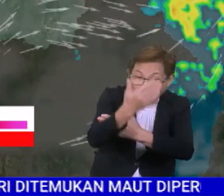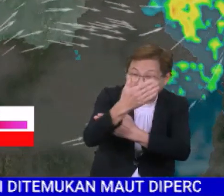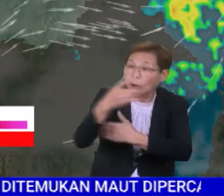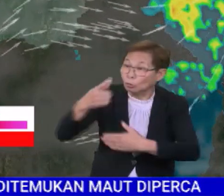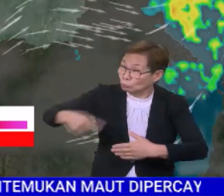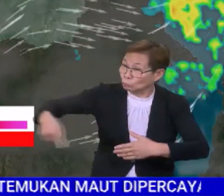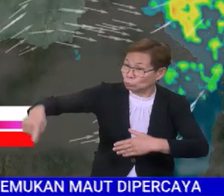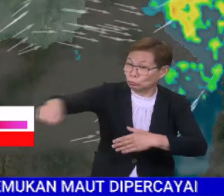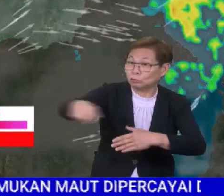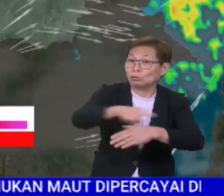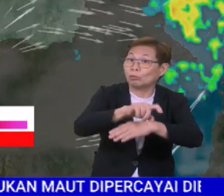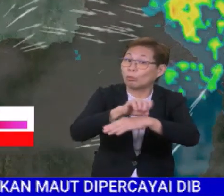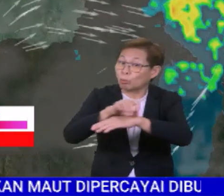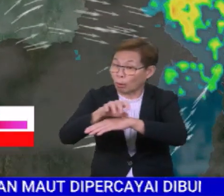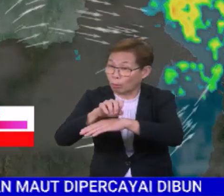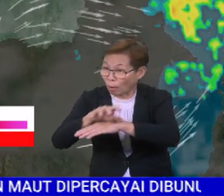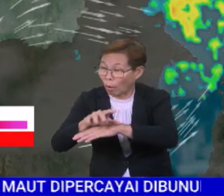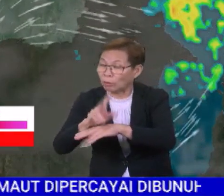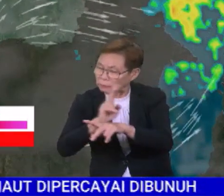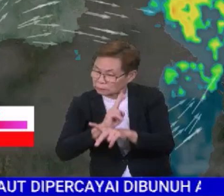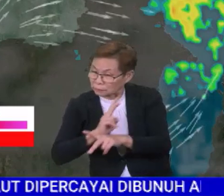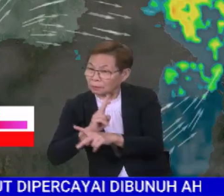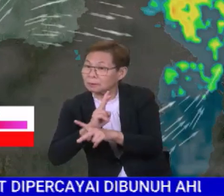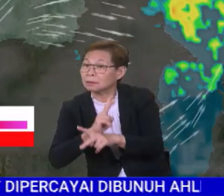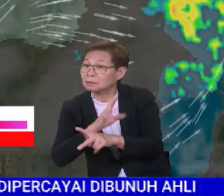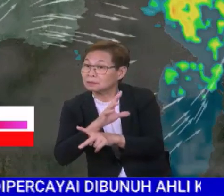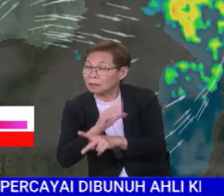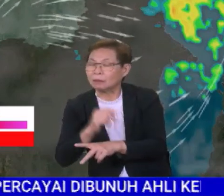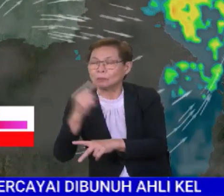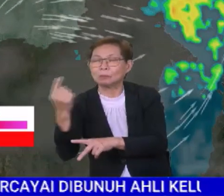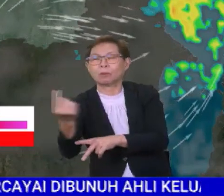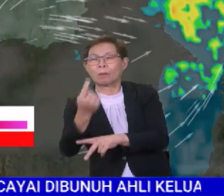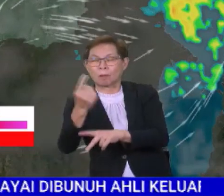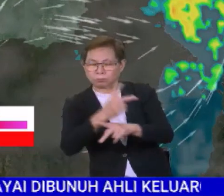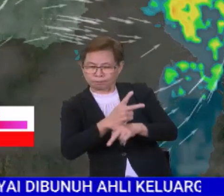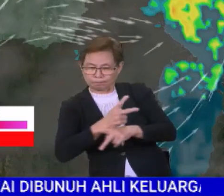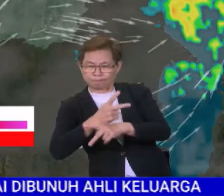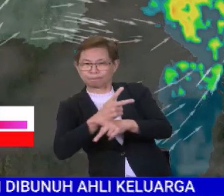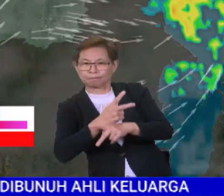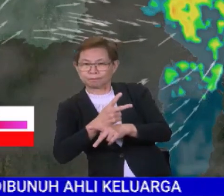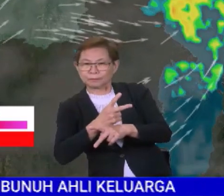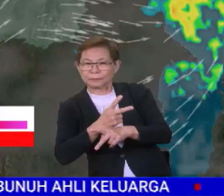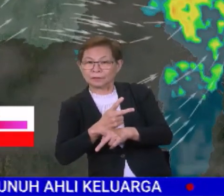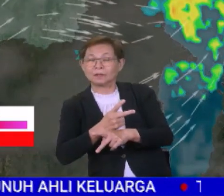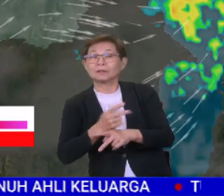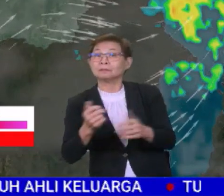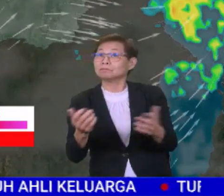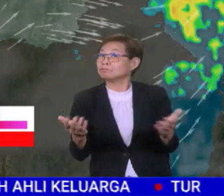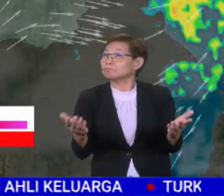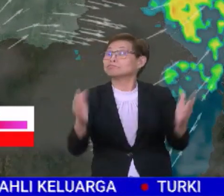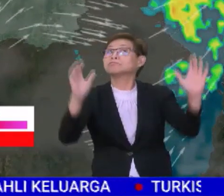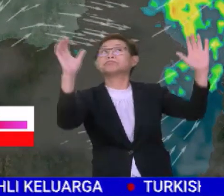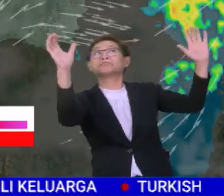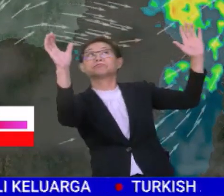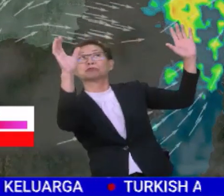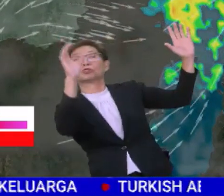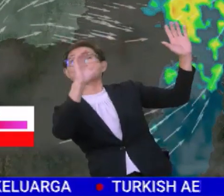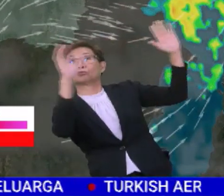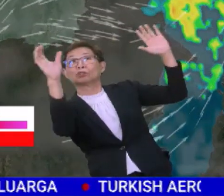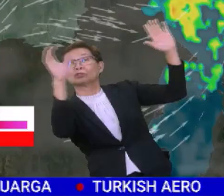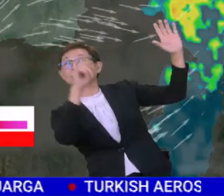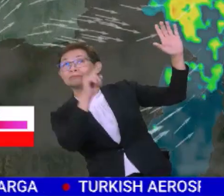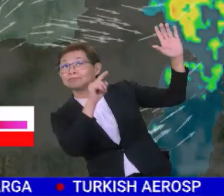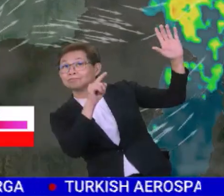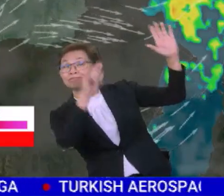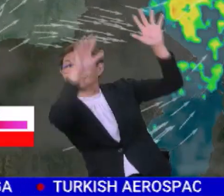orang ramai diminta untuk berhati-hati dan juga sentiasa berwaspada dengan keadaan cuaca yang